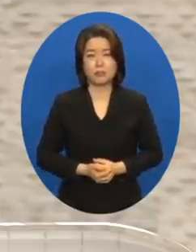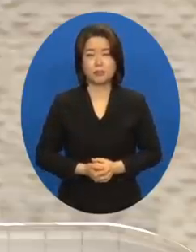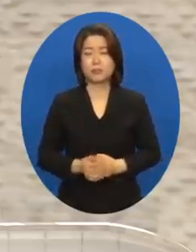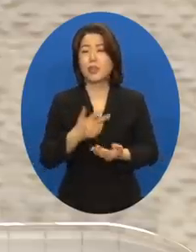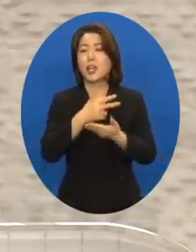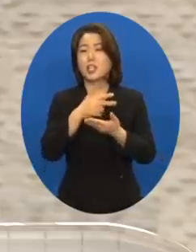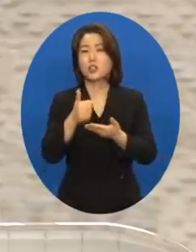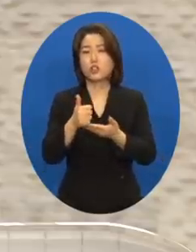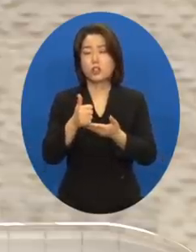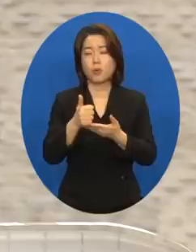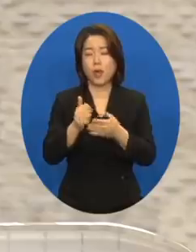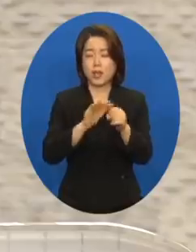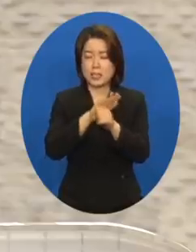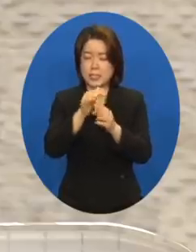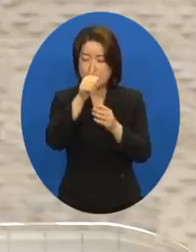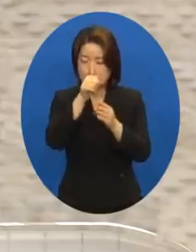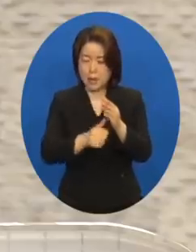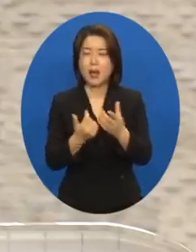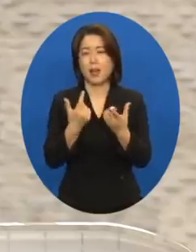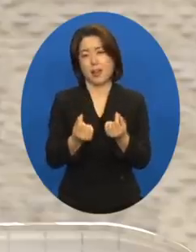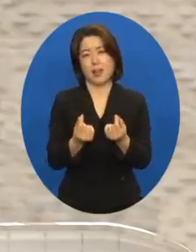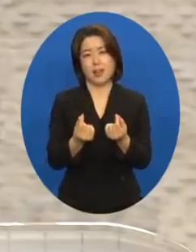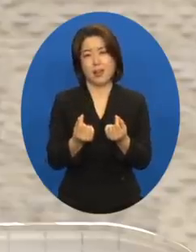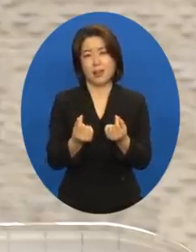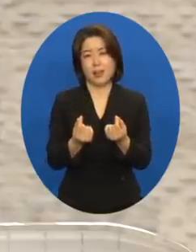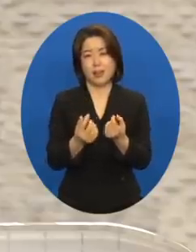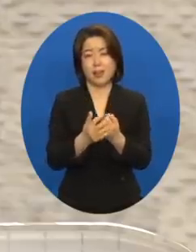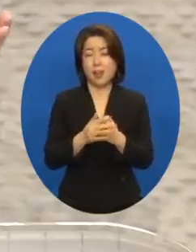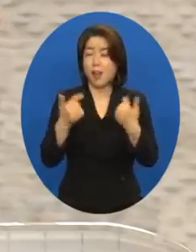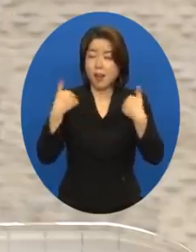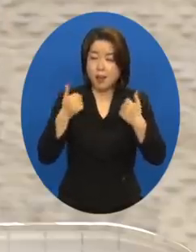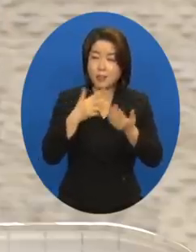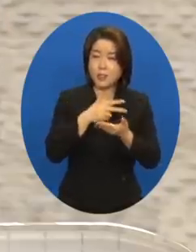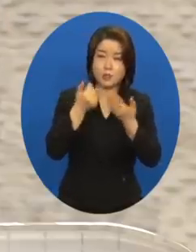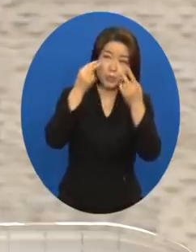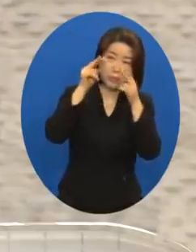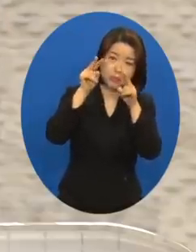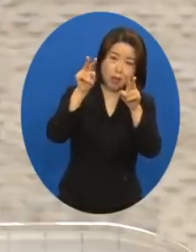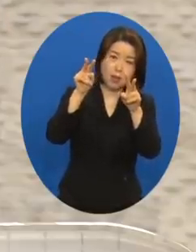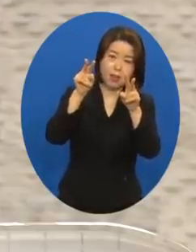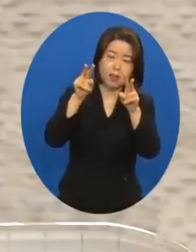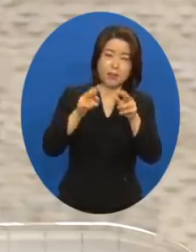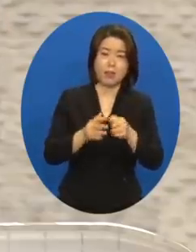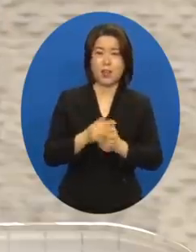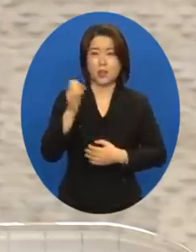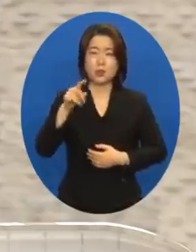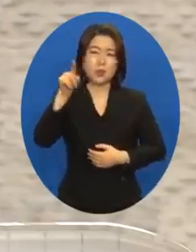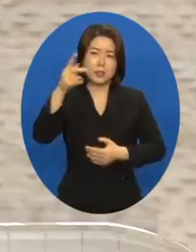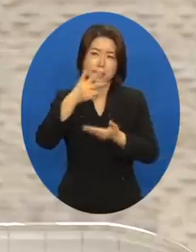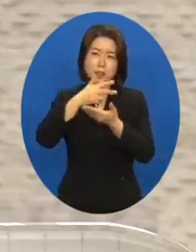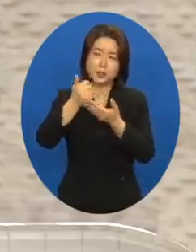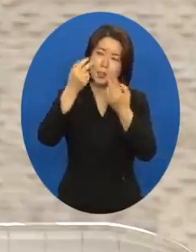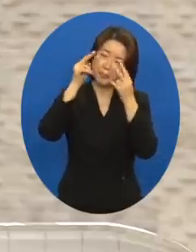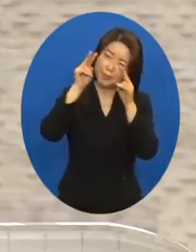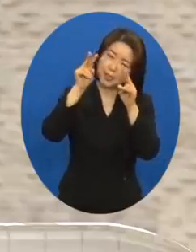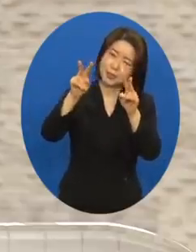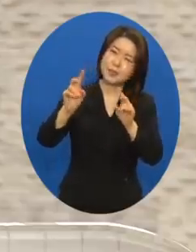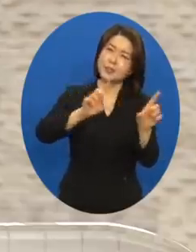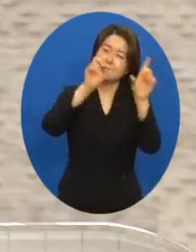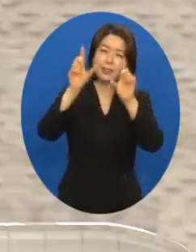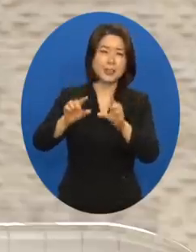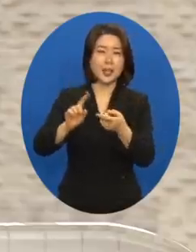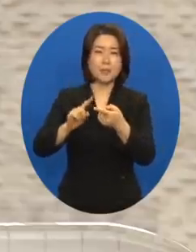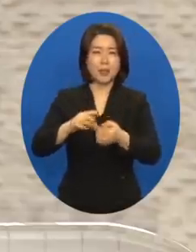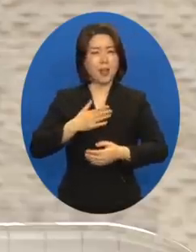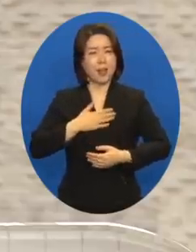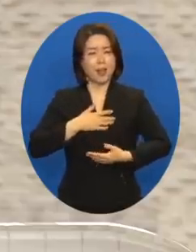주님과 사랑에 빠져버렸어요 항상 주님을 바라보면서 그 주님을 바라보는 삶 자체가 그